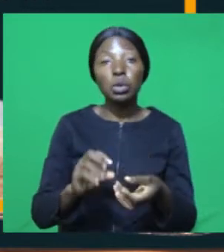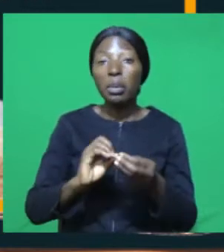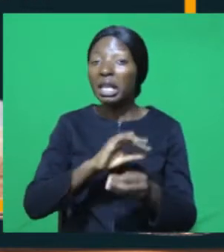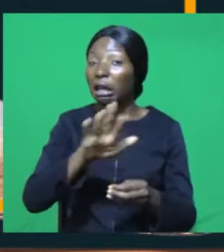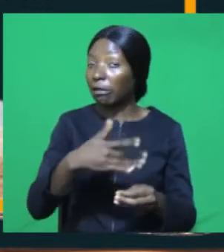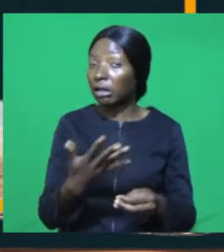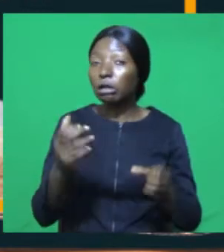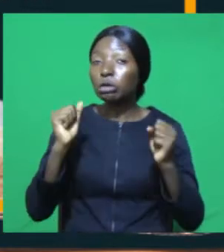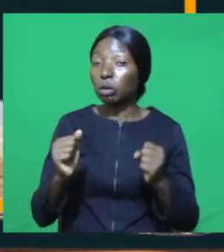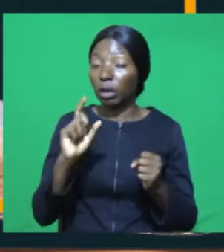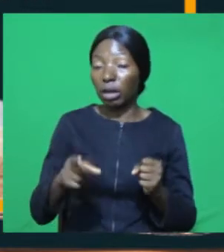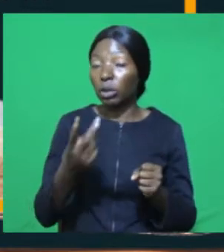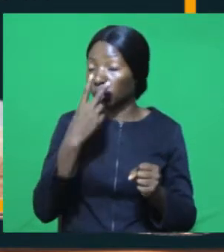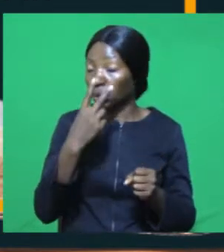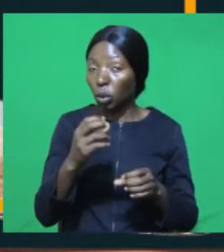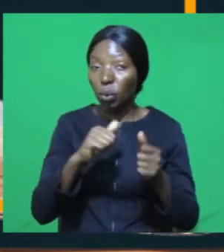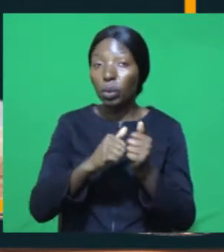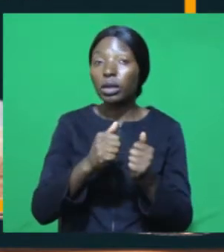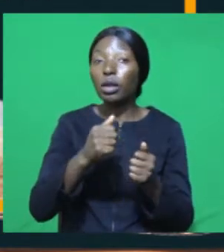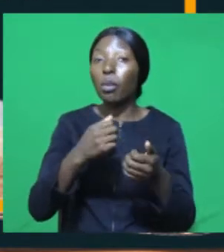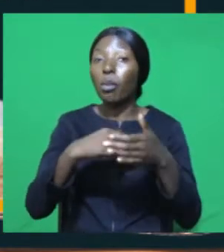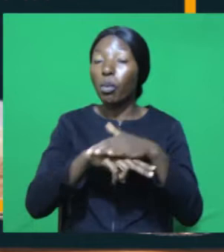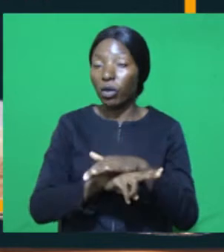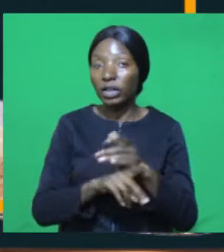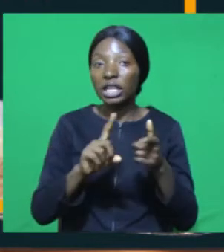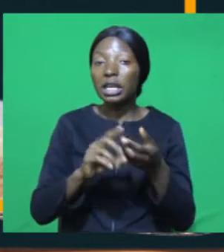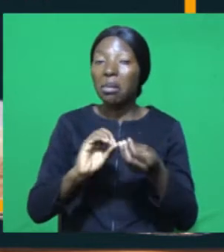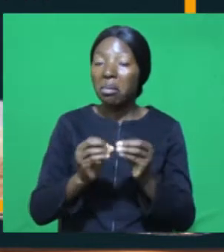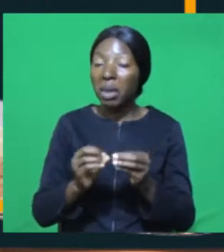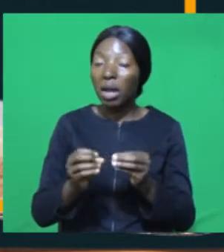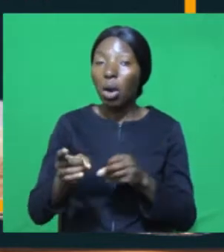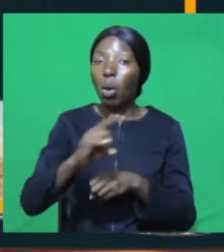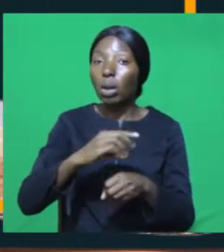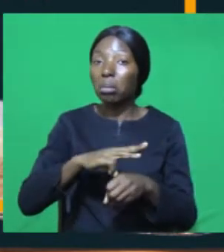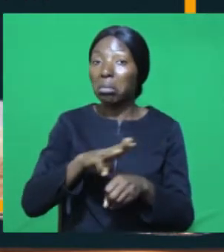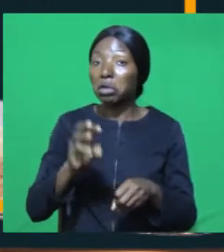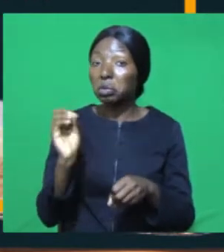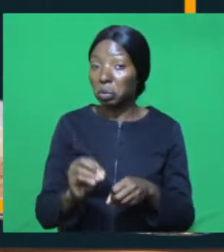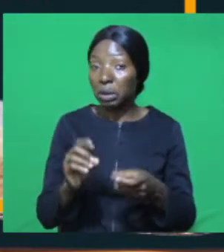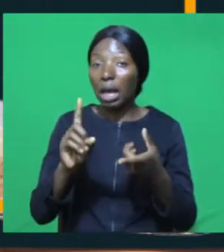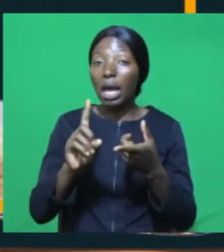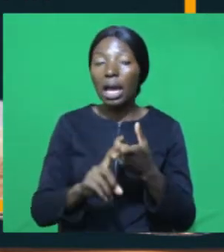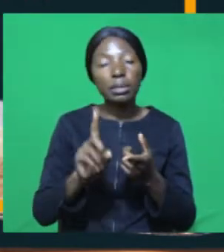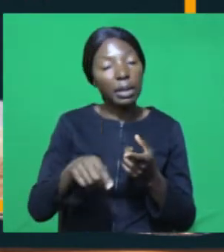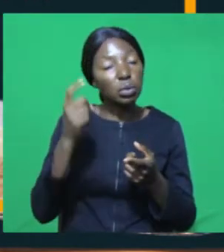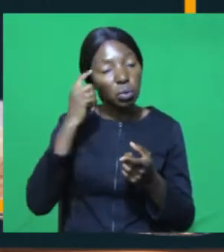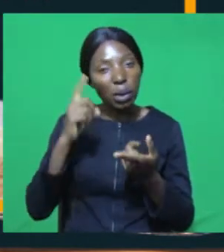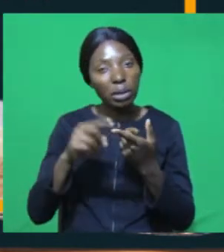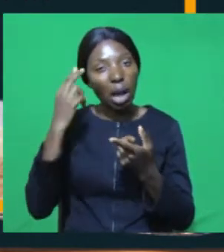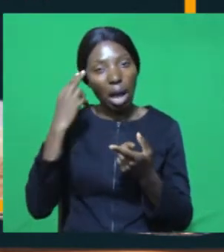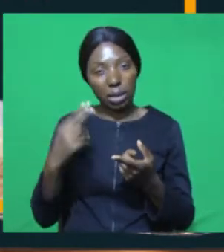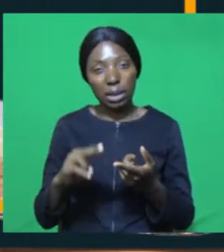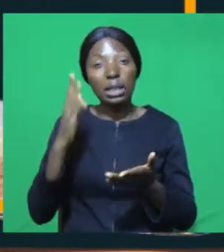nekusimbisa zvakaratidzwa nouprofita nekuzodza nzvimbo tsvene-tsvene. Naizvozvo chiziva unzwisise kuti